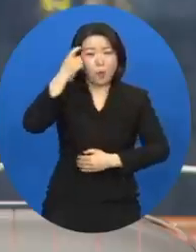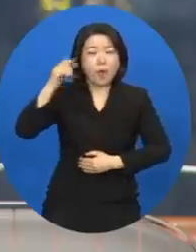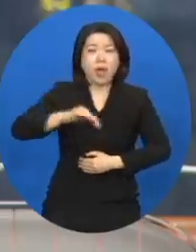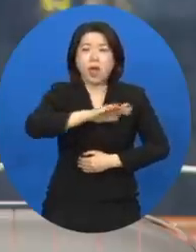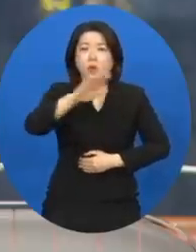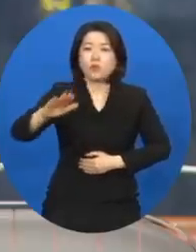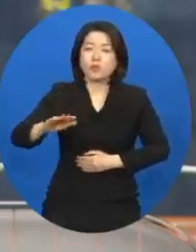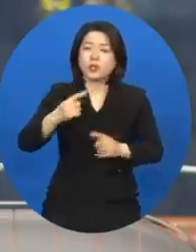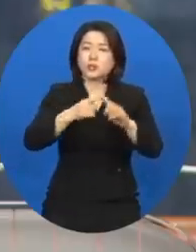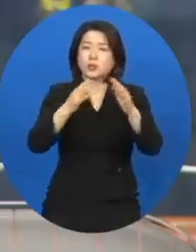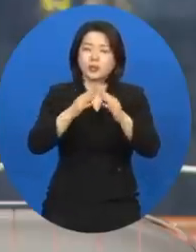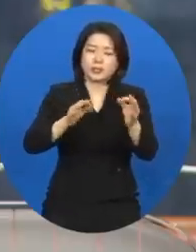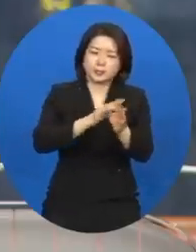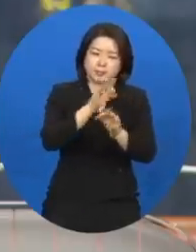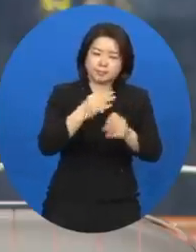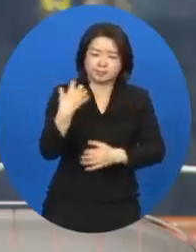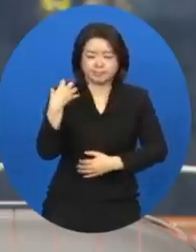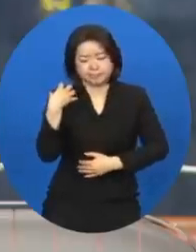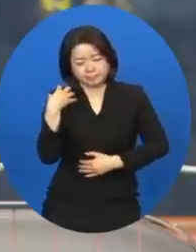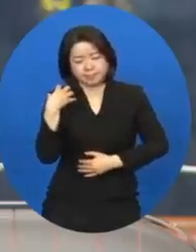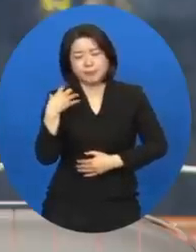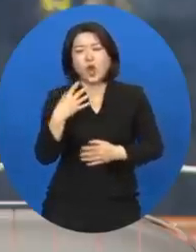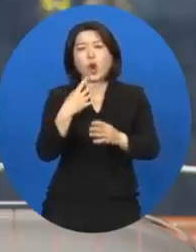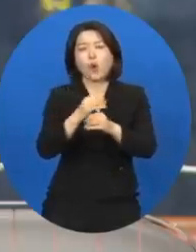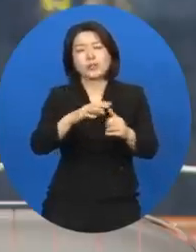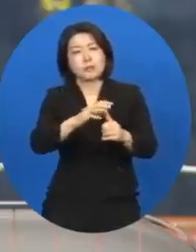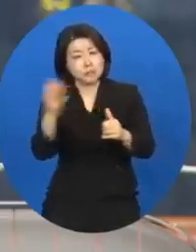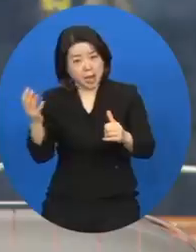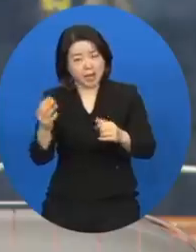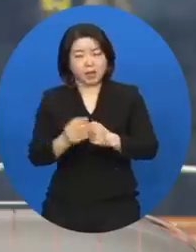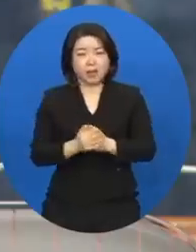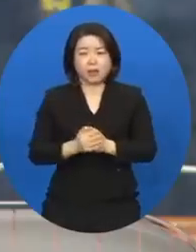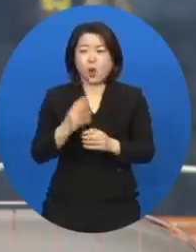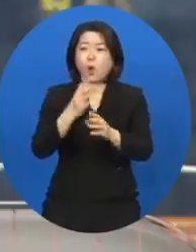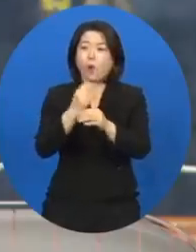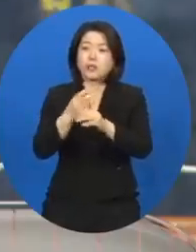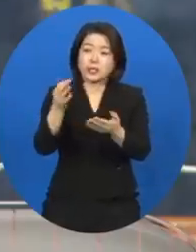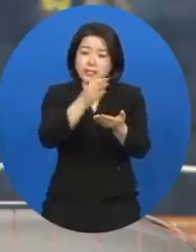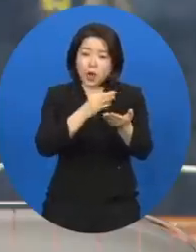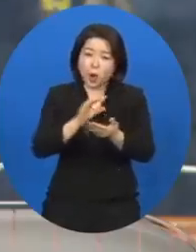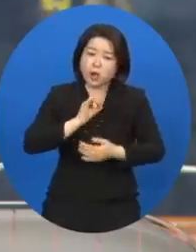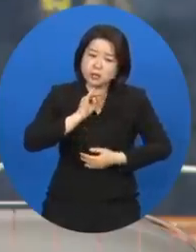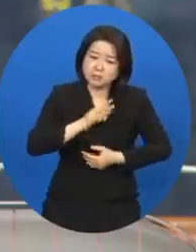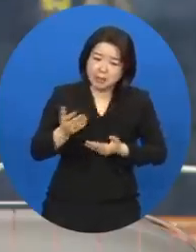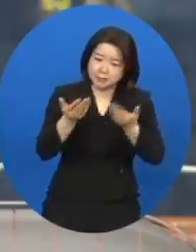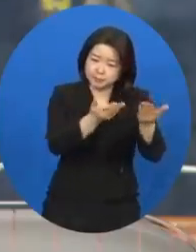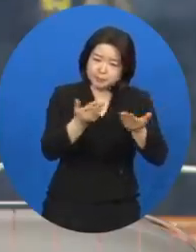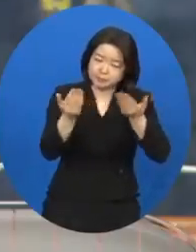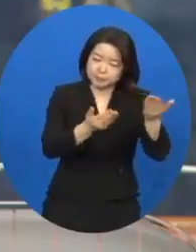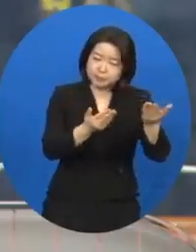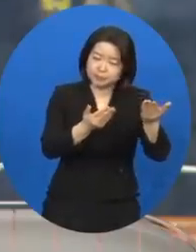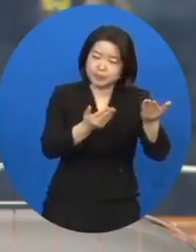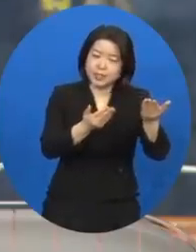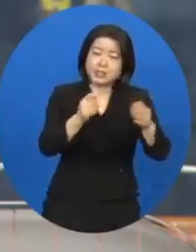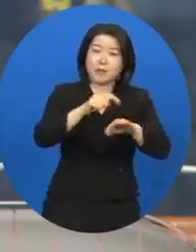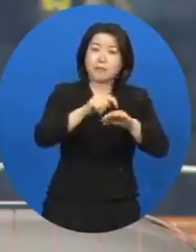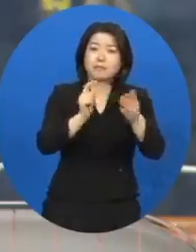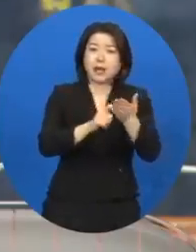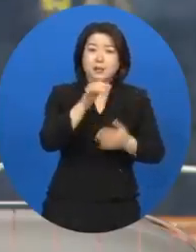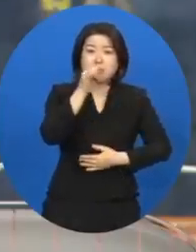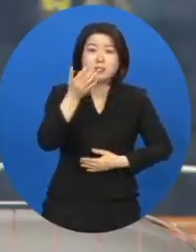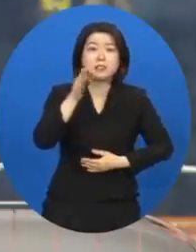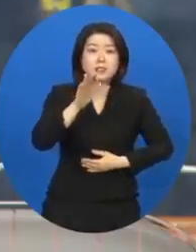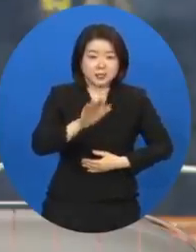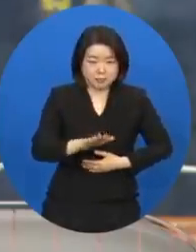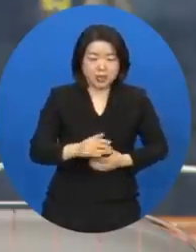재정의 압박감에서 언제 벗어나나? 우리는 언제까지 이렇게 헌금만 하고 지내야 되나? 그런 심정이었지만